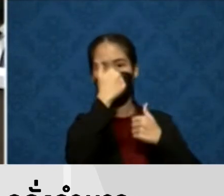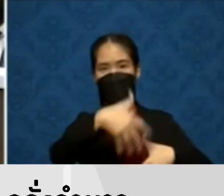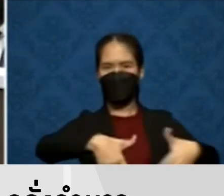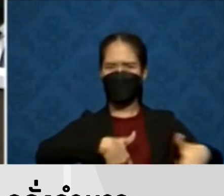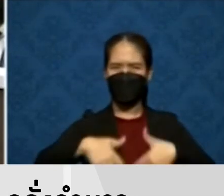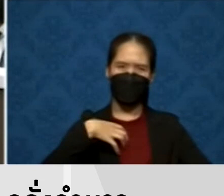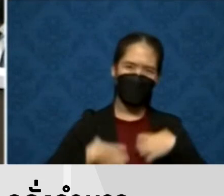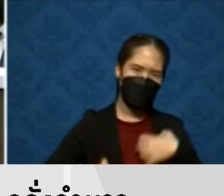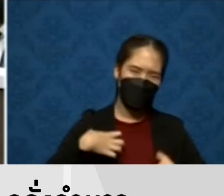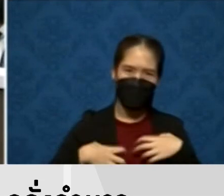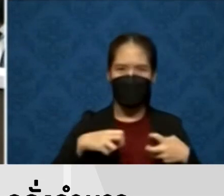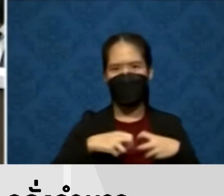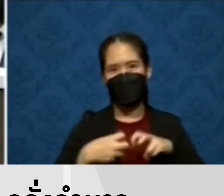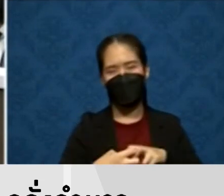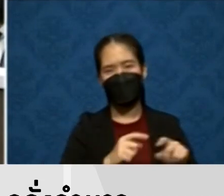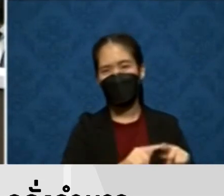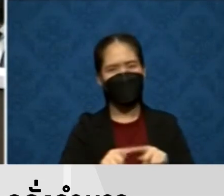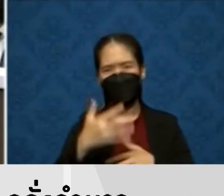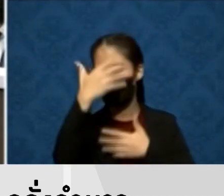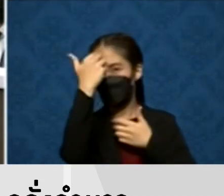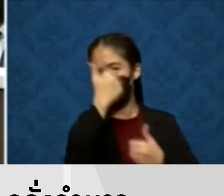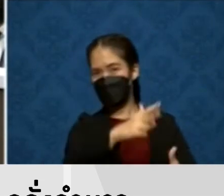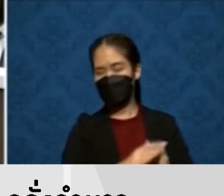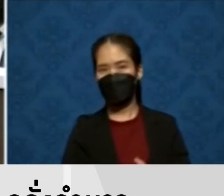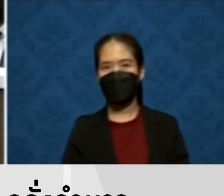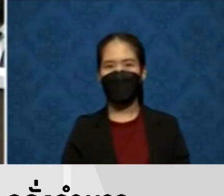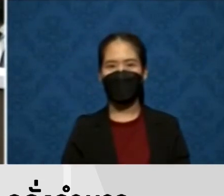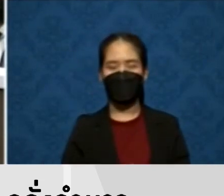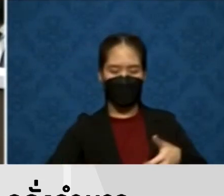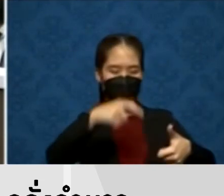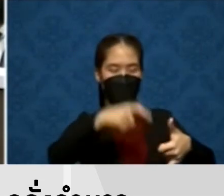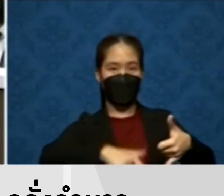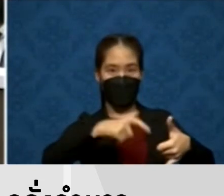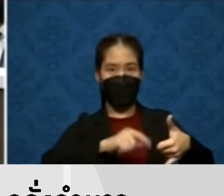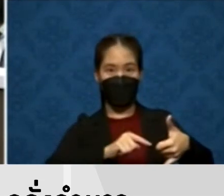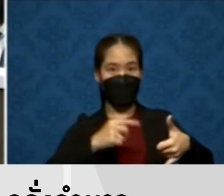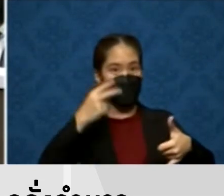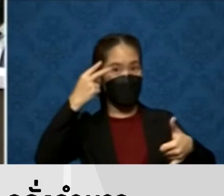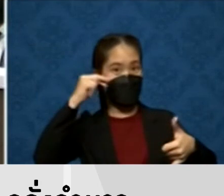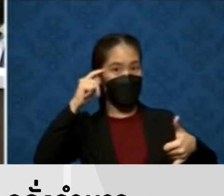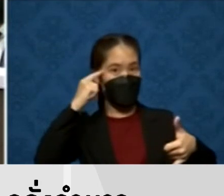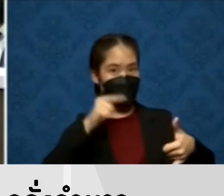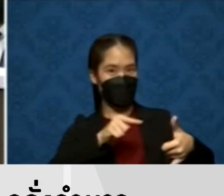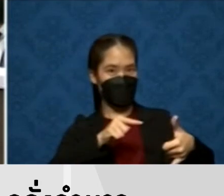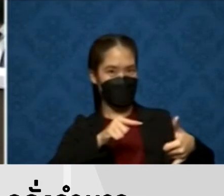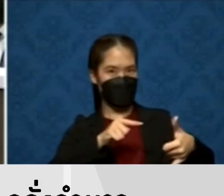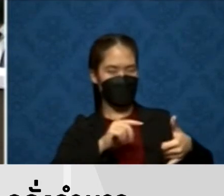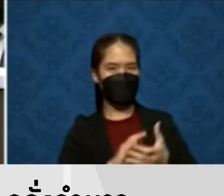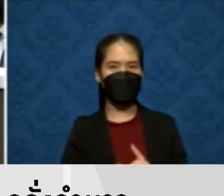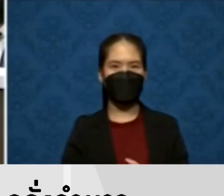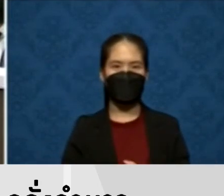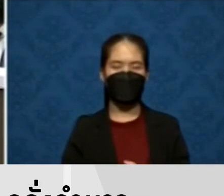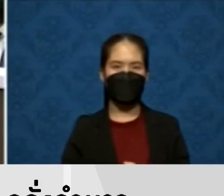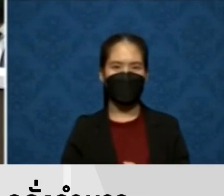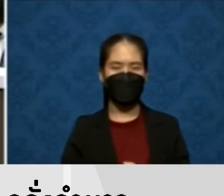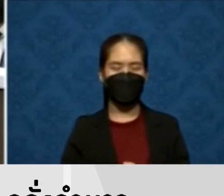ชนและจากความโอหังและการเสพติดในอำนาจของพลเอกประยุทธ์จันทร์โอชา